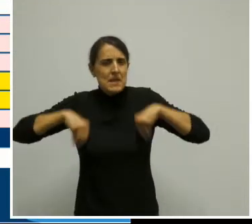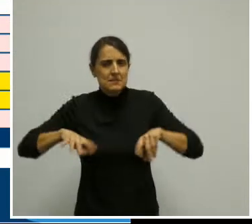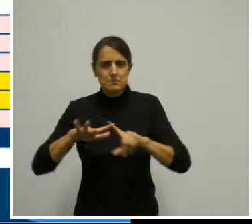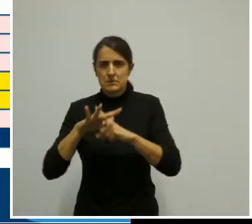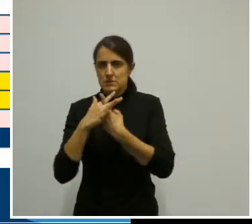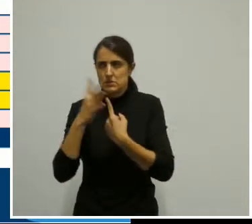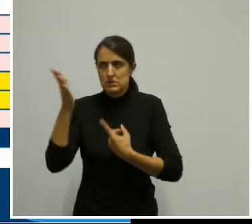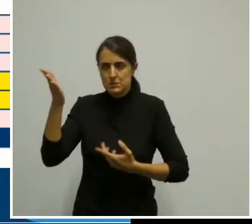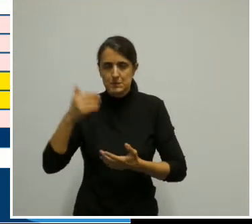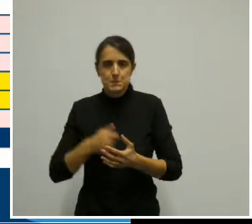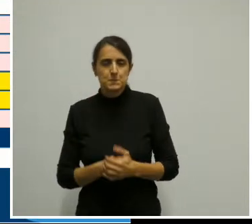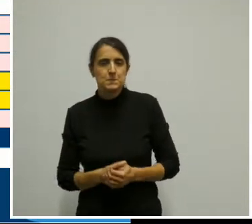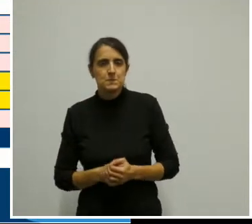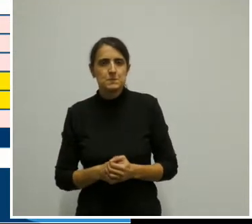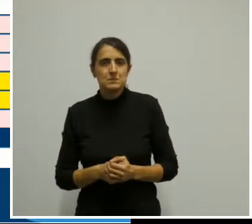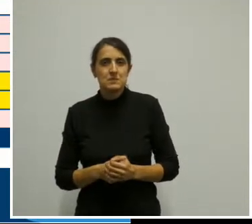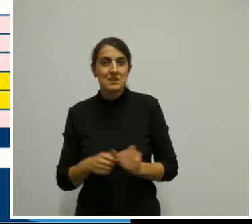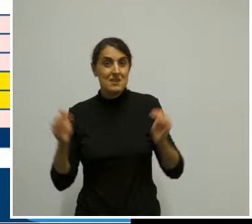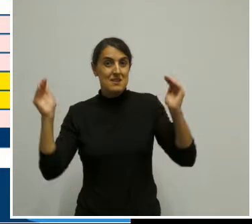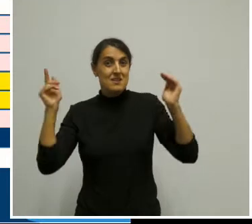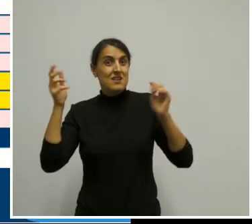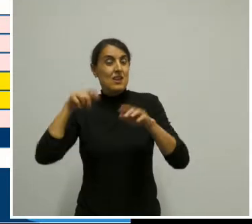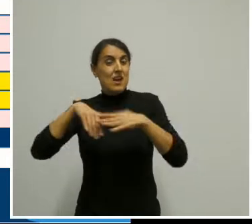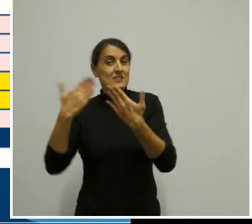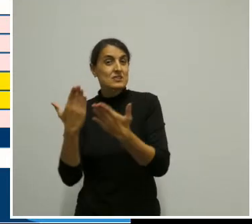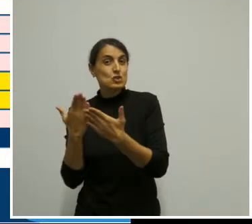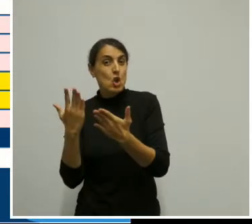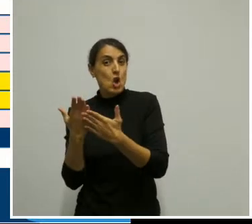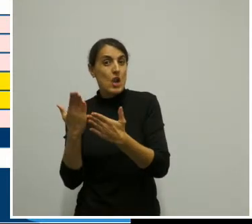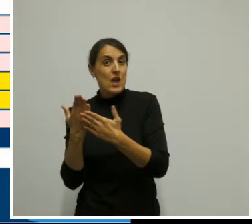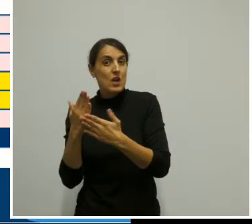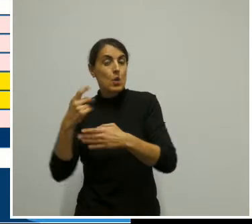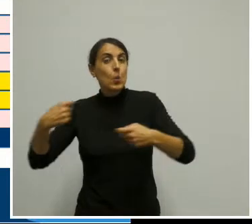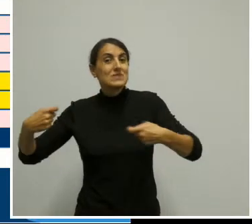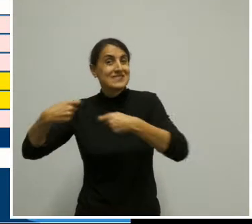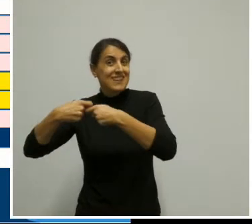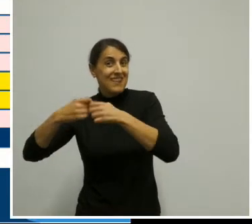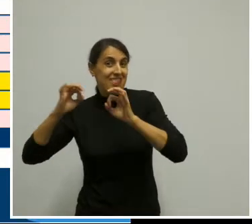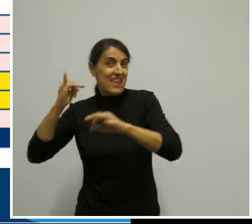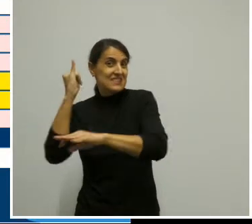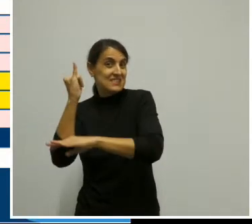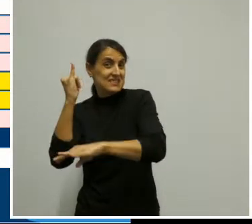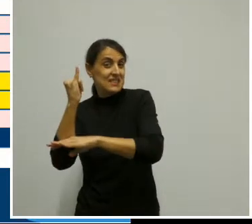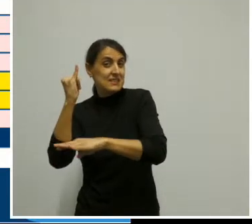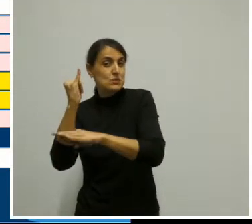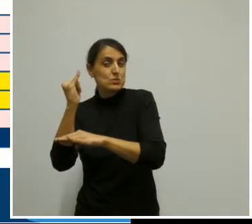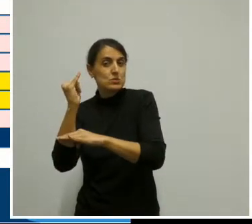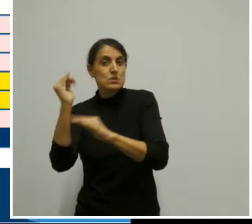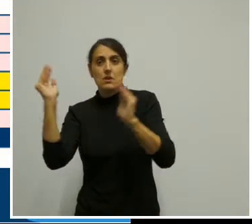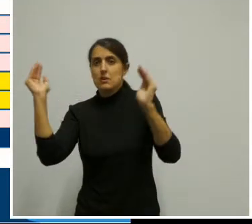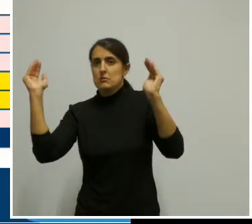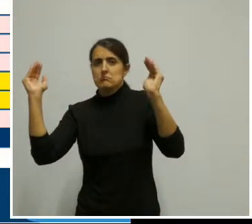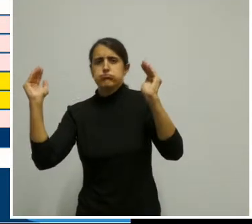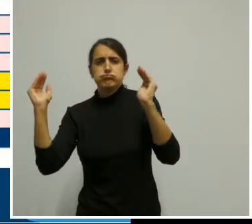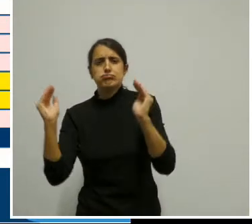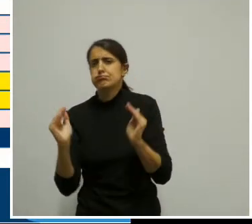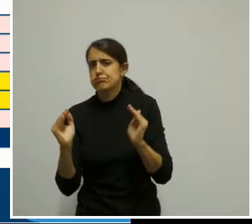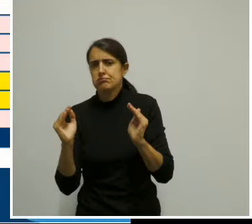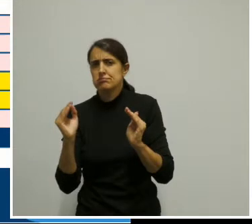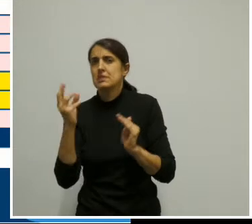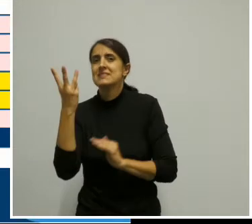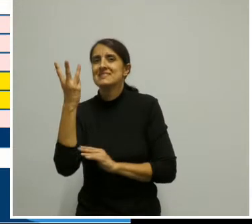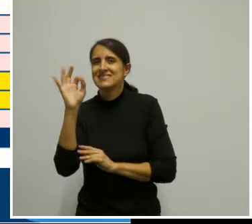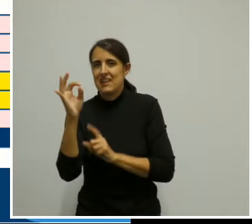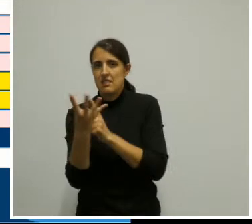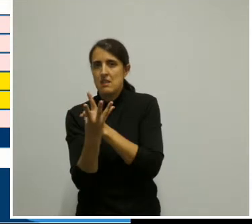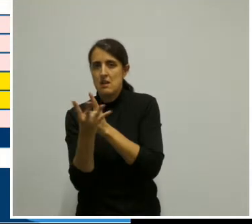aquest cas no va baixar la ràtio, s'ha mantingut a 30, però sí que val a dir que hi ha 20 centres amb